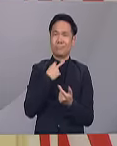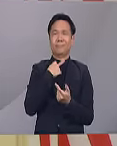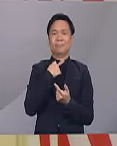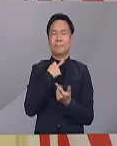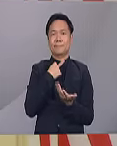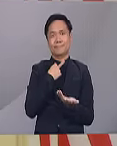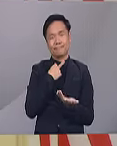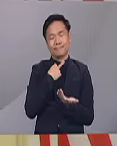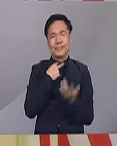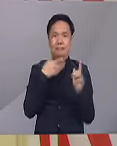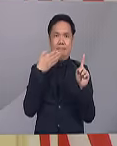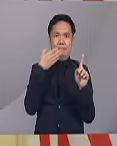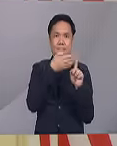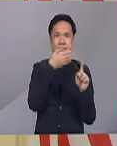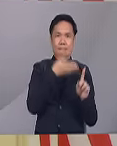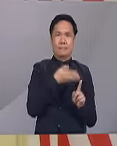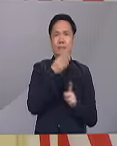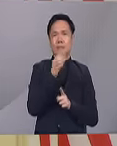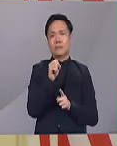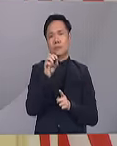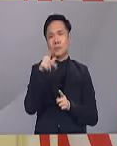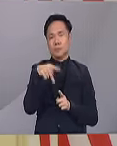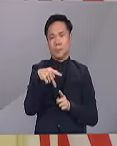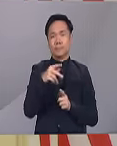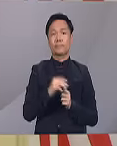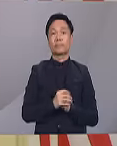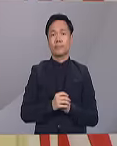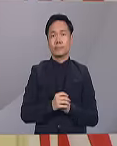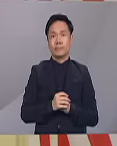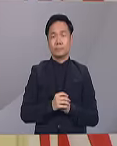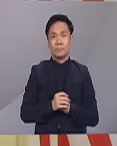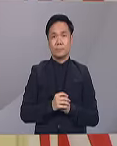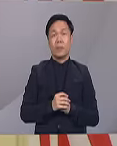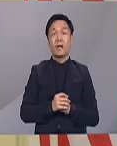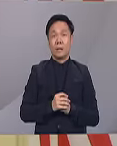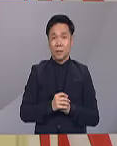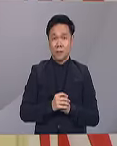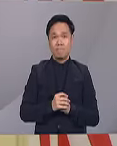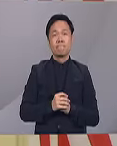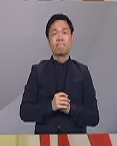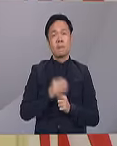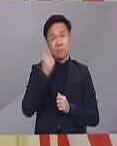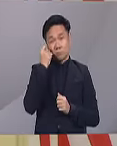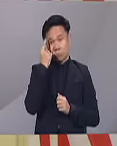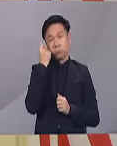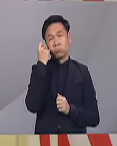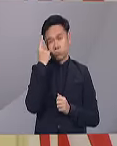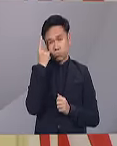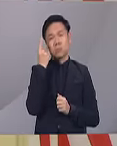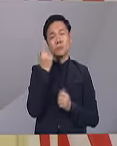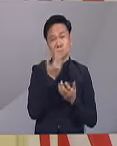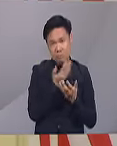mematuhi SOP-SOP. Kita tahu ramai yang agak